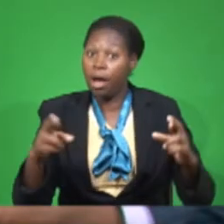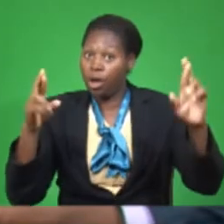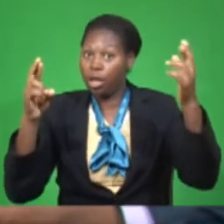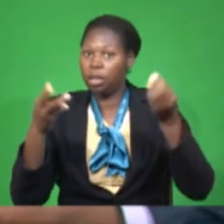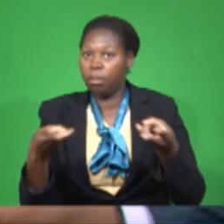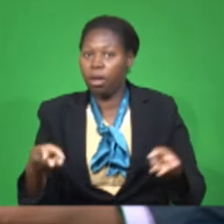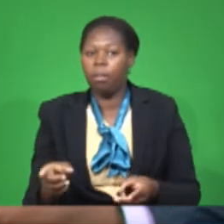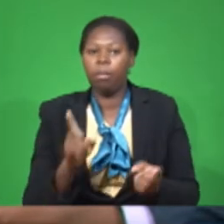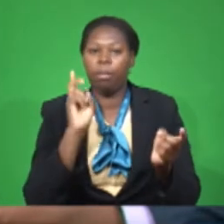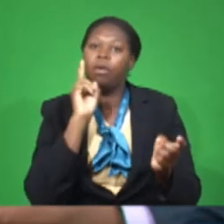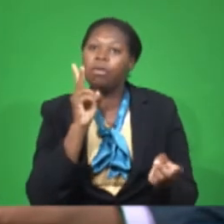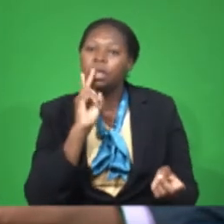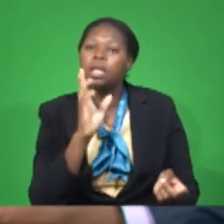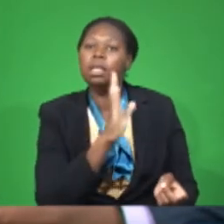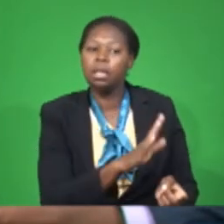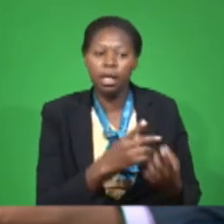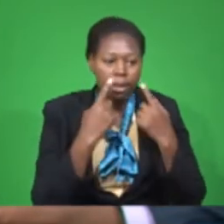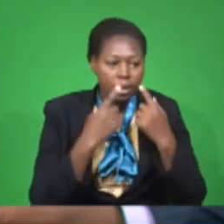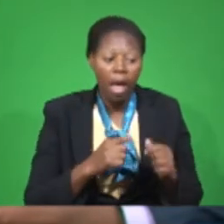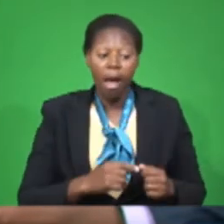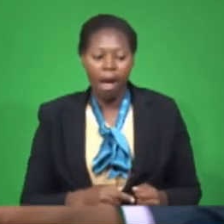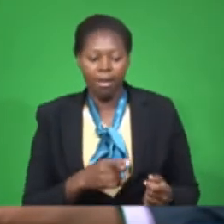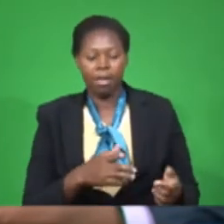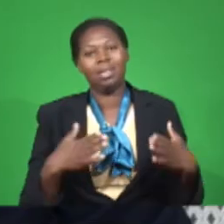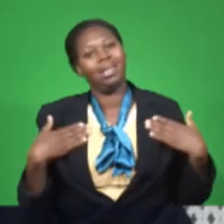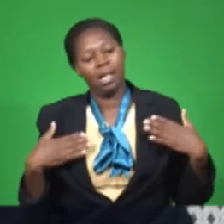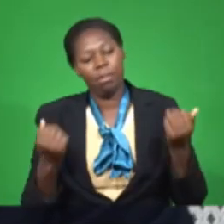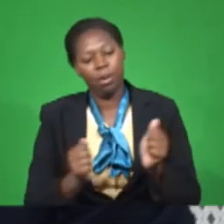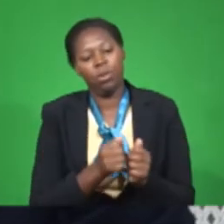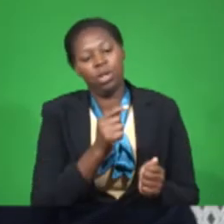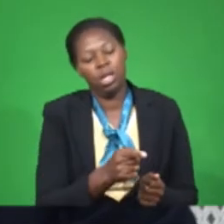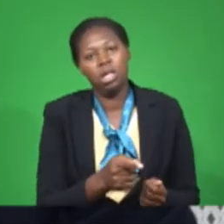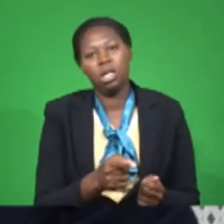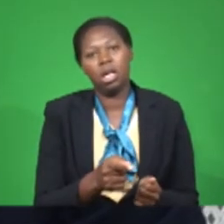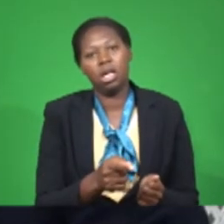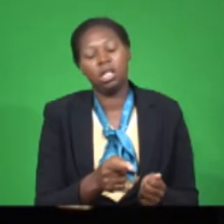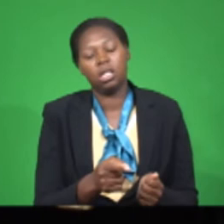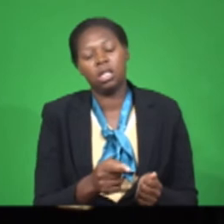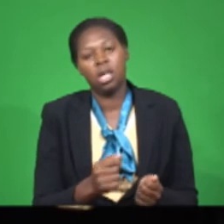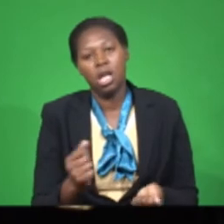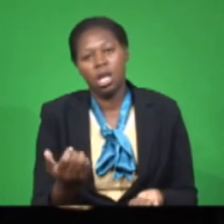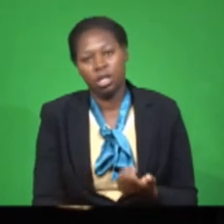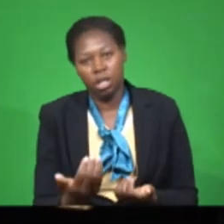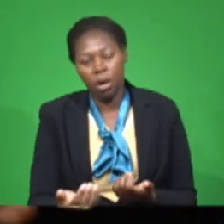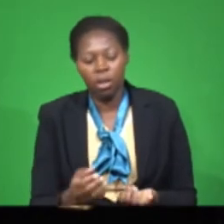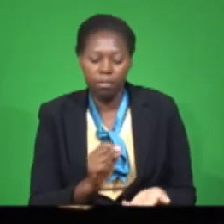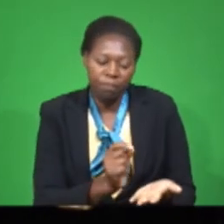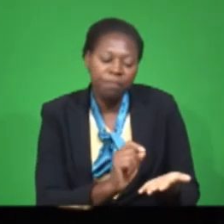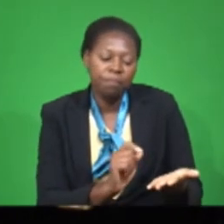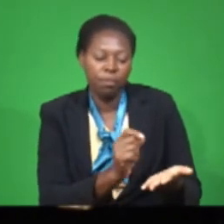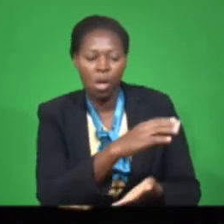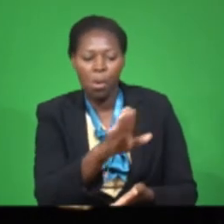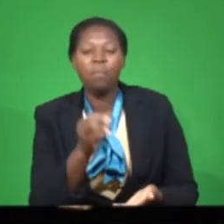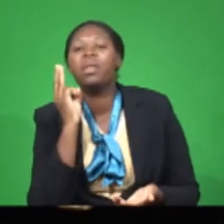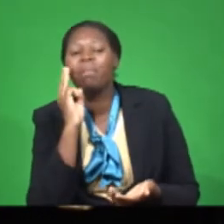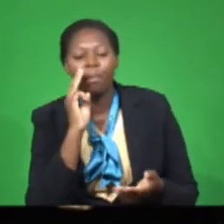Kamanakaika. Ndopfa vato nyoresa mapepe kuti takwa adopta kamanaka tikatorese kamanake. Ndopfa vaida na kamanaka yakasvika